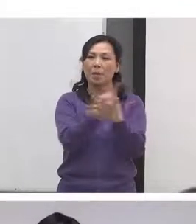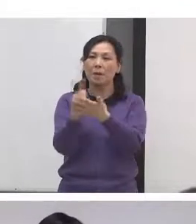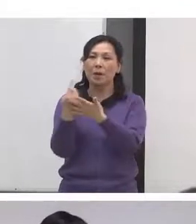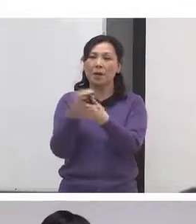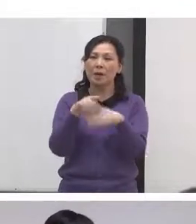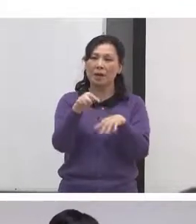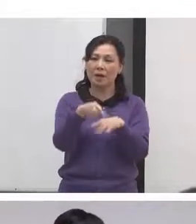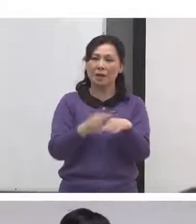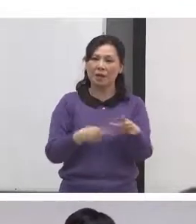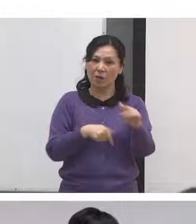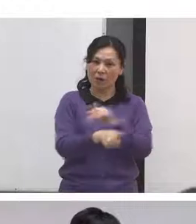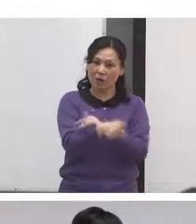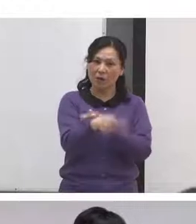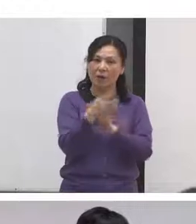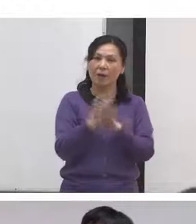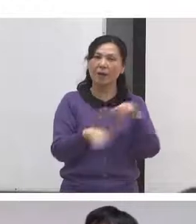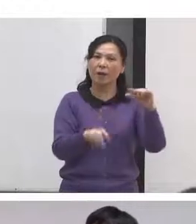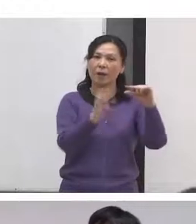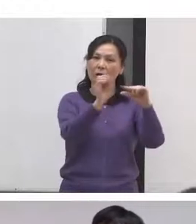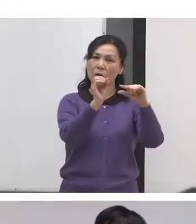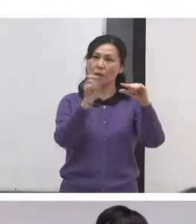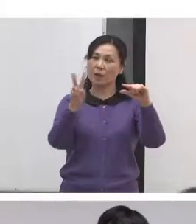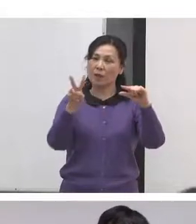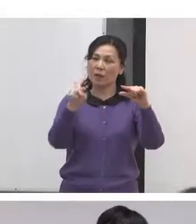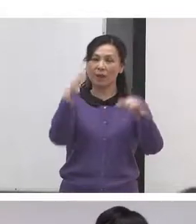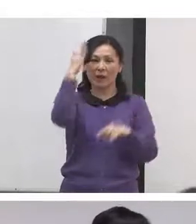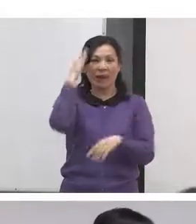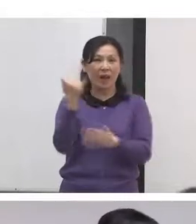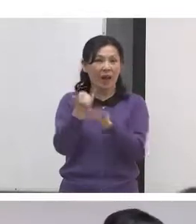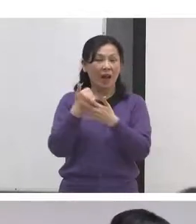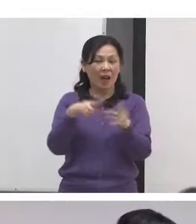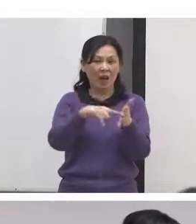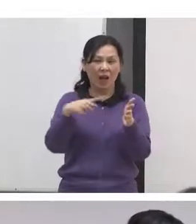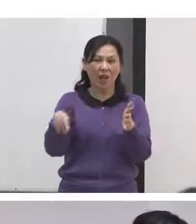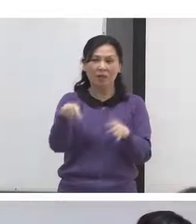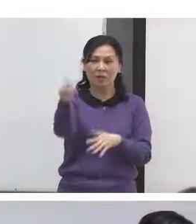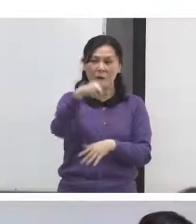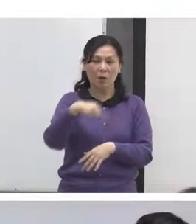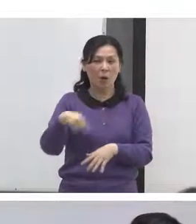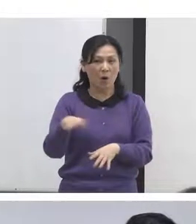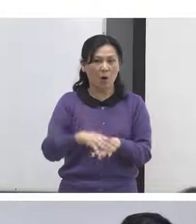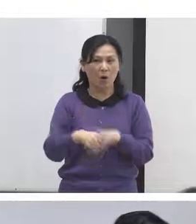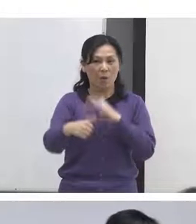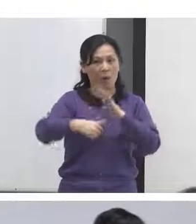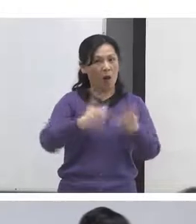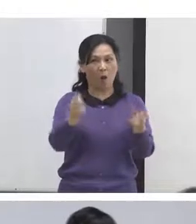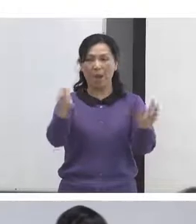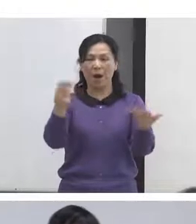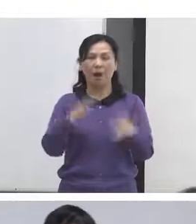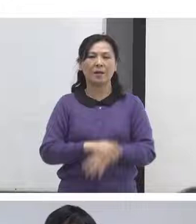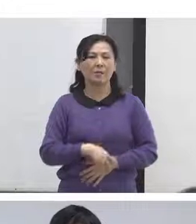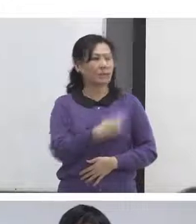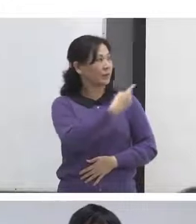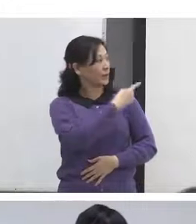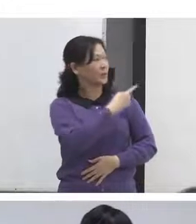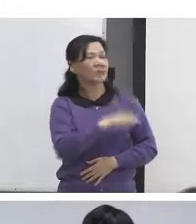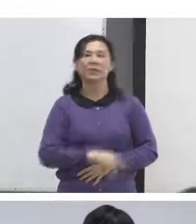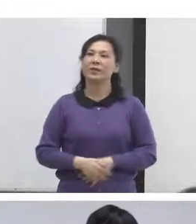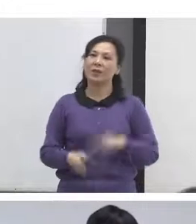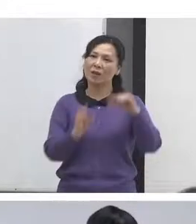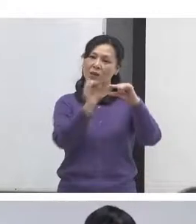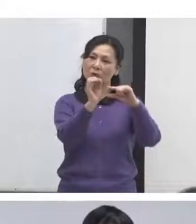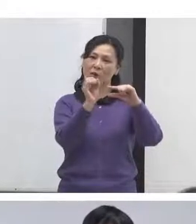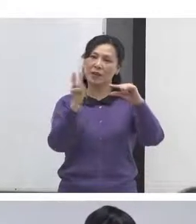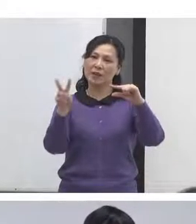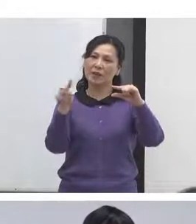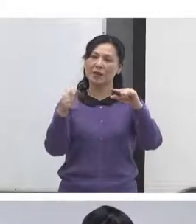客松，所以我想要分享说 G0V 的人可能是怎么可能解决这个问题的。那我举一个案例，就是这个 G0V 很喜欢做